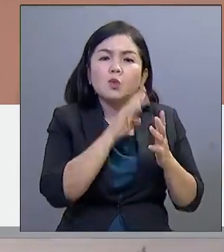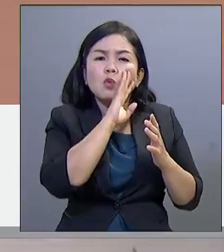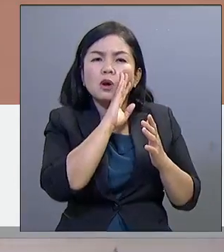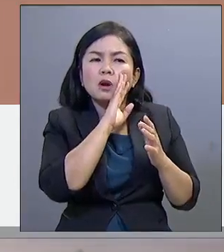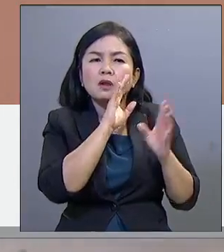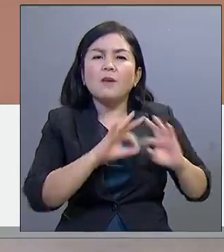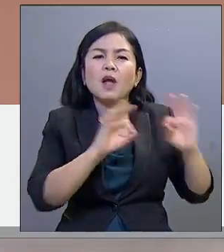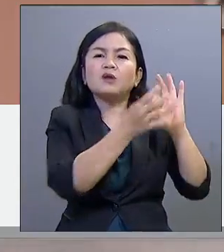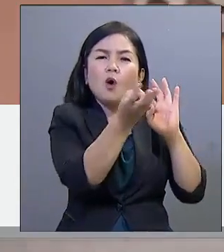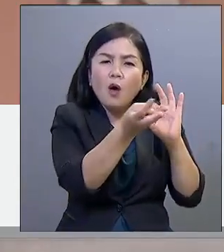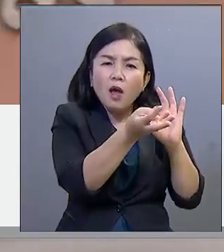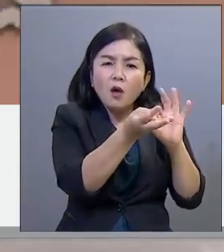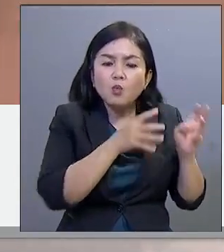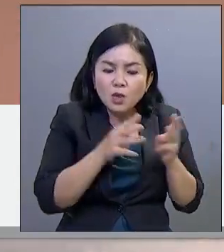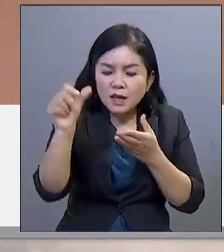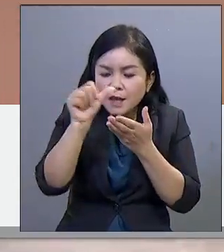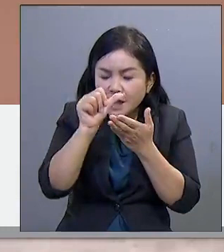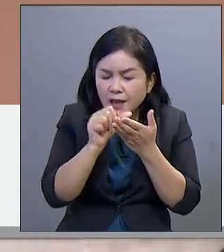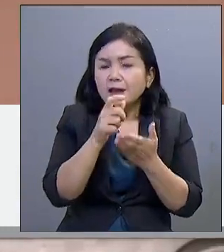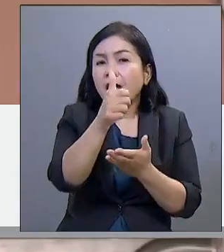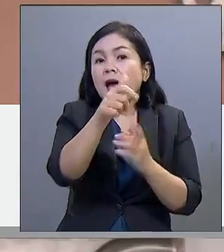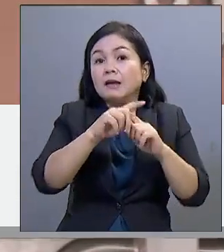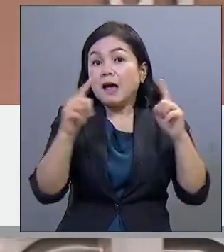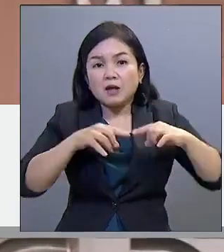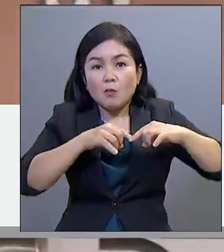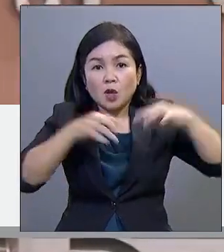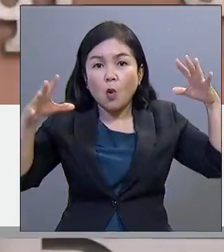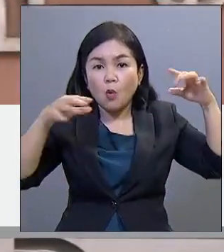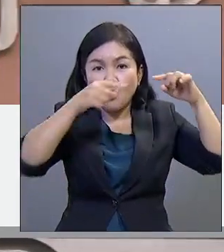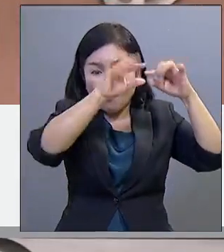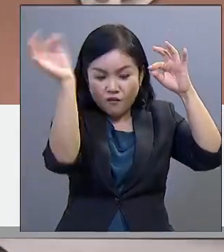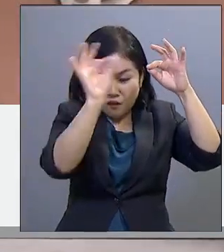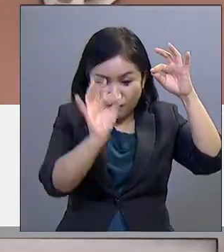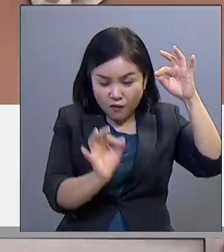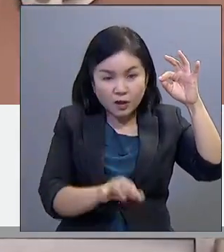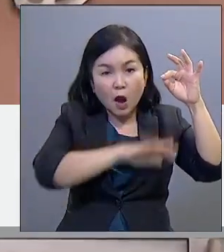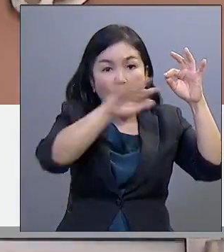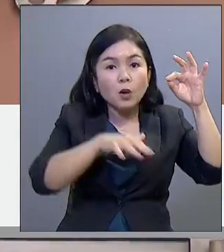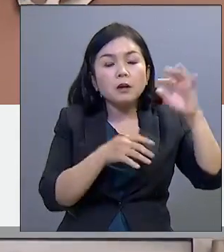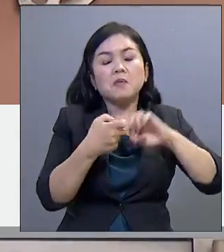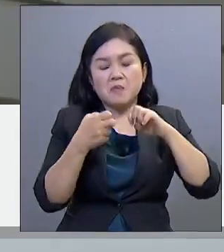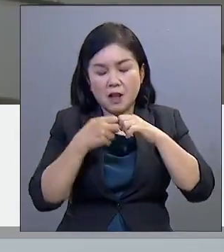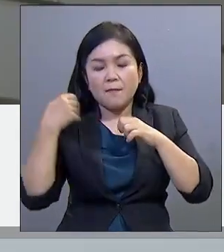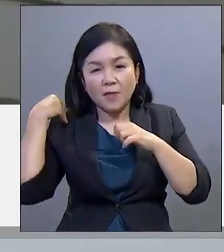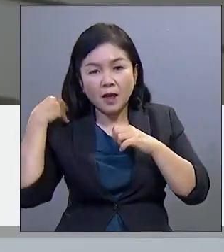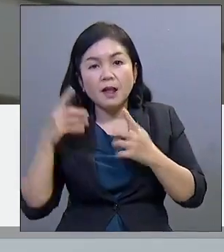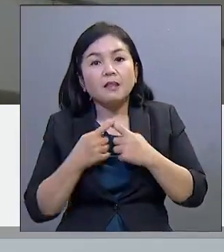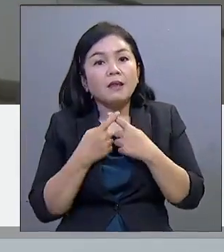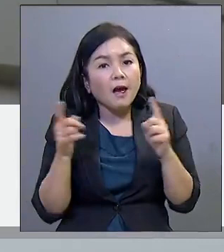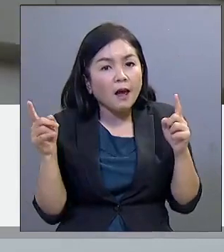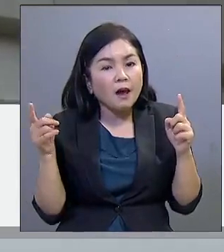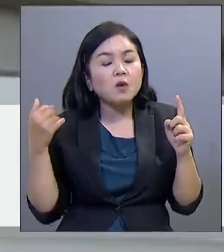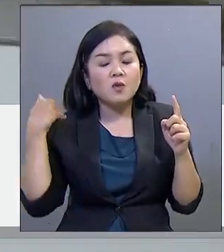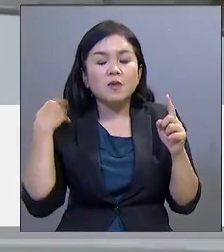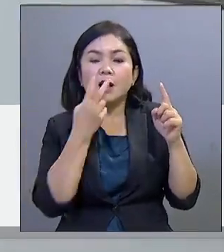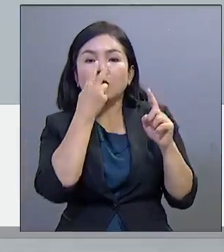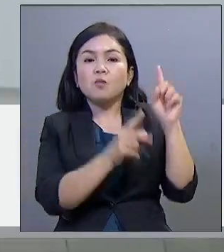ก็สามารถทจะแ้ไขบางส่วได้แต่ถ้าขัดในรกษะสาร่ะสำคัญ อาจจะมปัญหาอยู่บ้างแต่ก็มีก